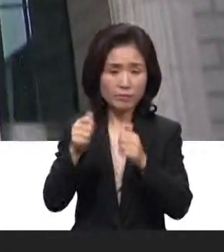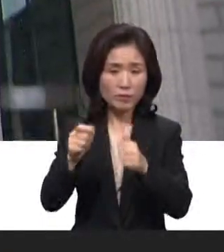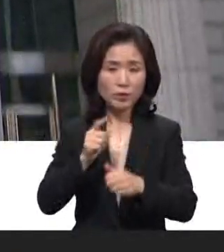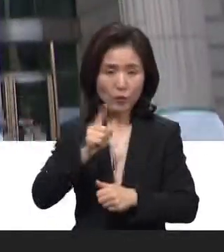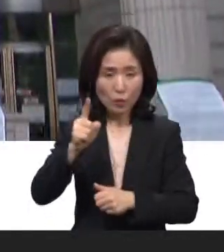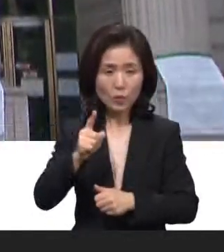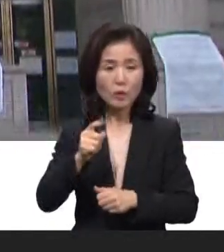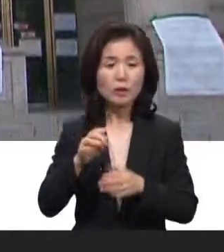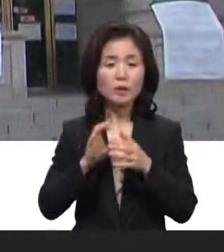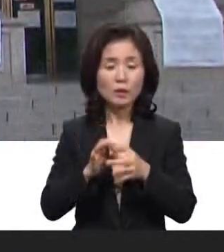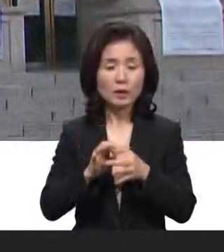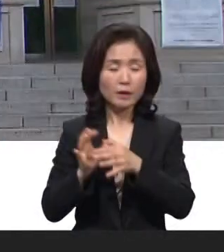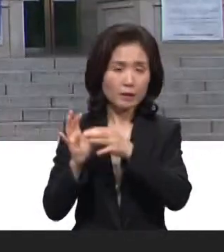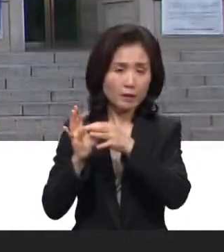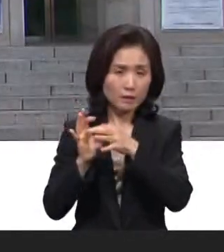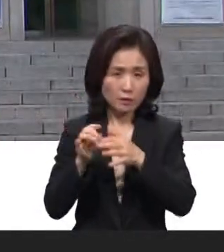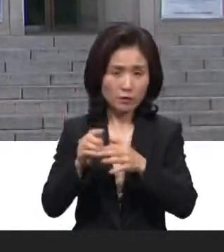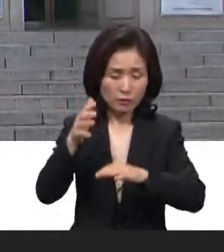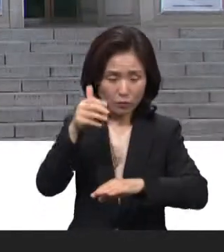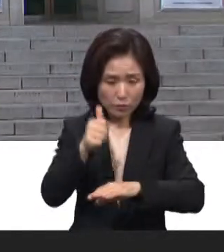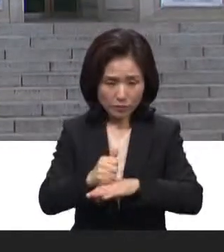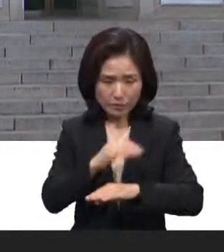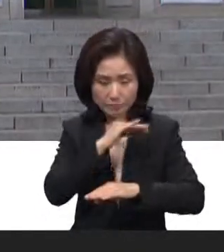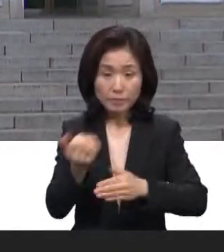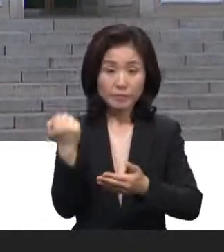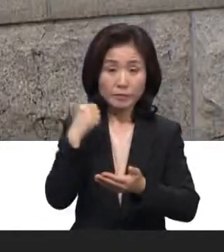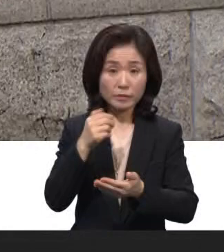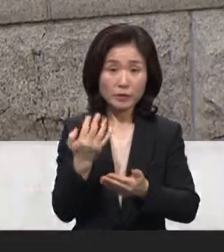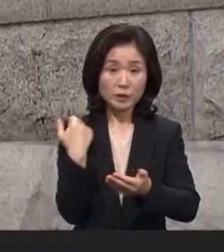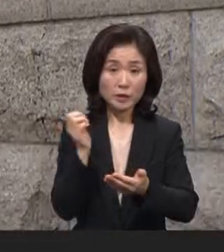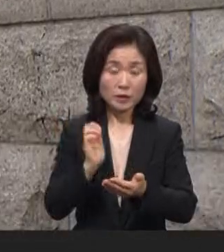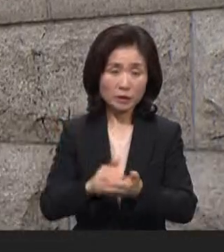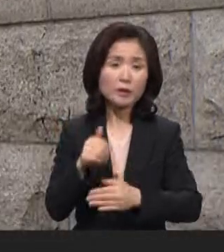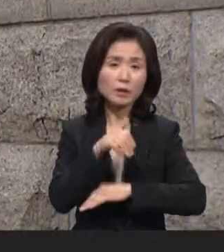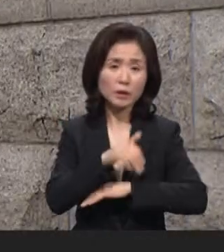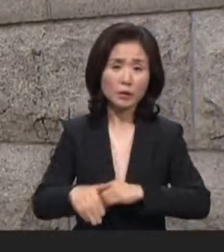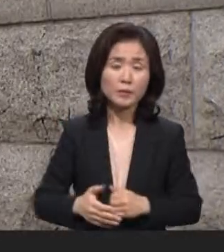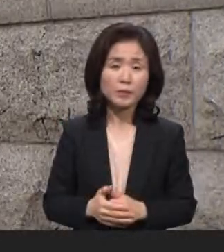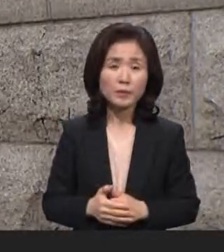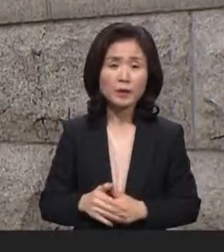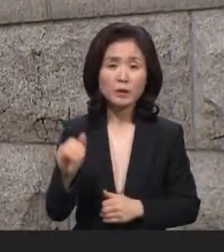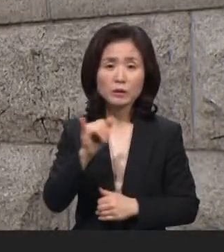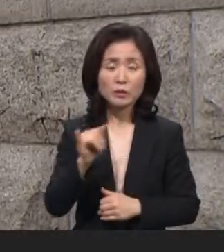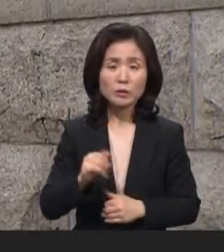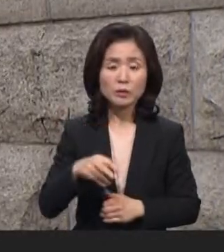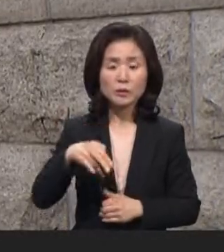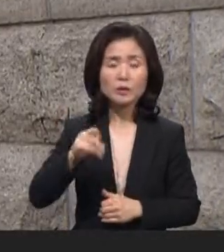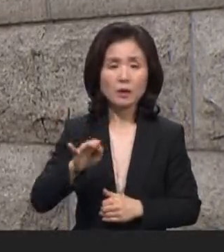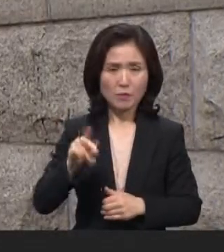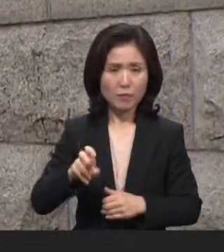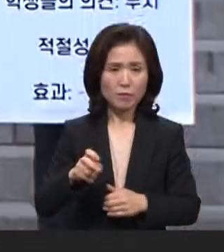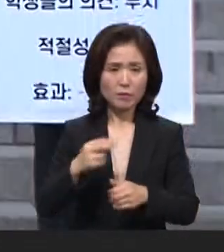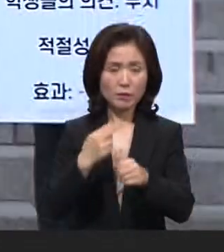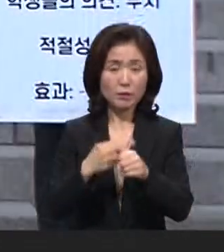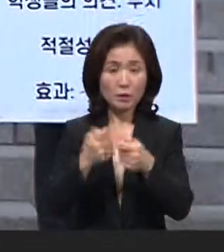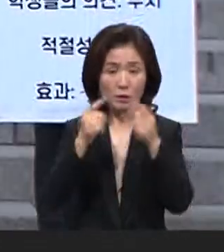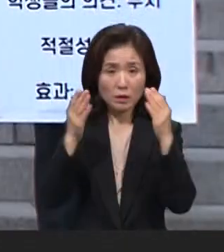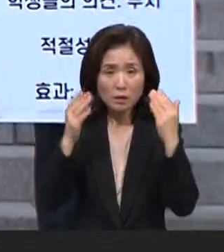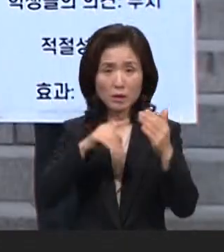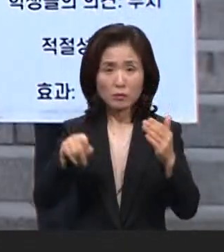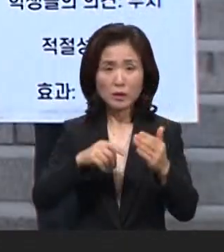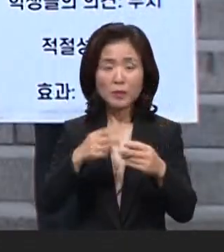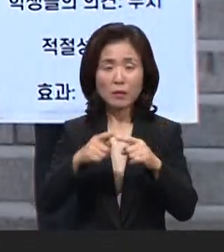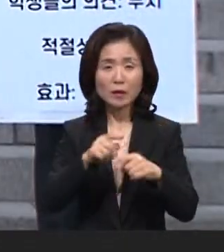제기해서 이를 끝까지 바로잡을 생각을 가지고 있습니다. 전국 사범대 중 가장 낮은 평가를 받아 체면을 구겼던